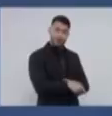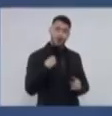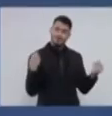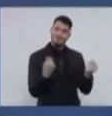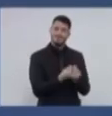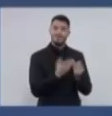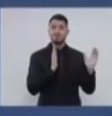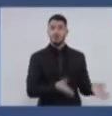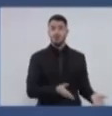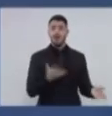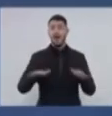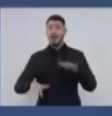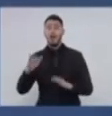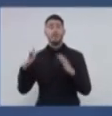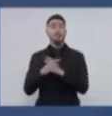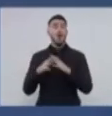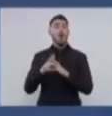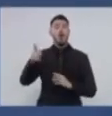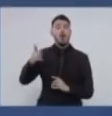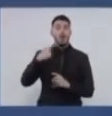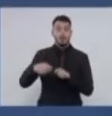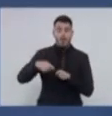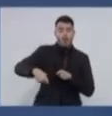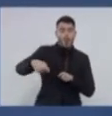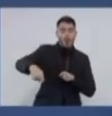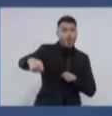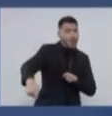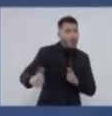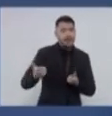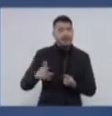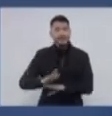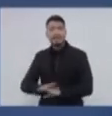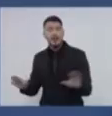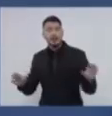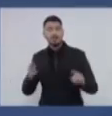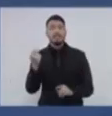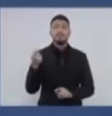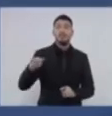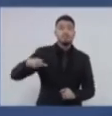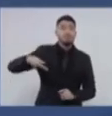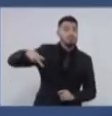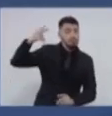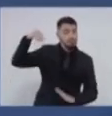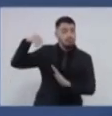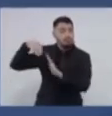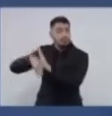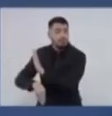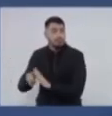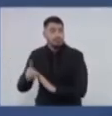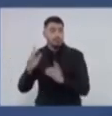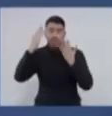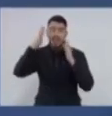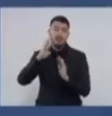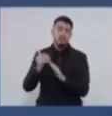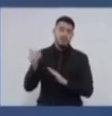κλιμάκωση του πολέμου ή αν έχουμε ειρήνη και αποκλιμάκωση των διεθνών τιμών και της έντασης τα μέτρα που λαμβάνουμε δεν είναι όπως